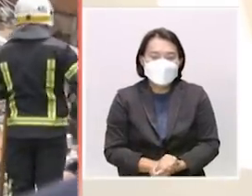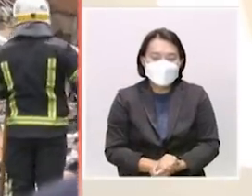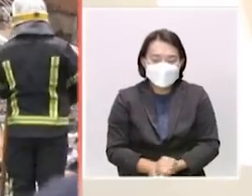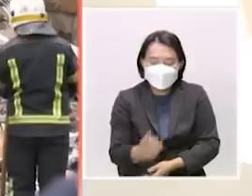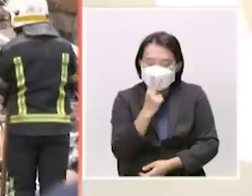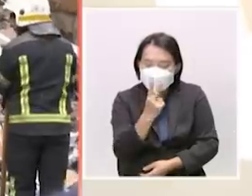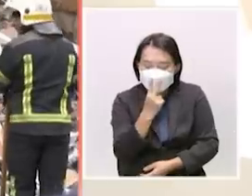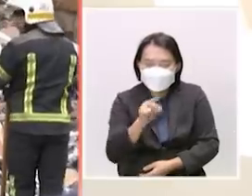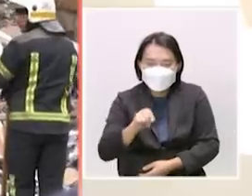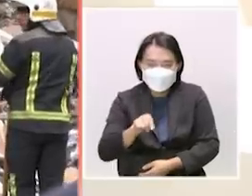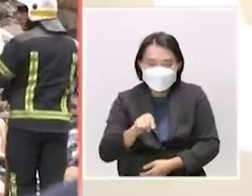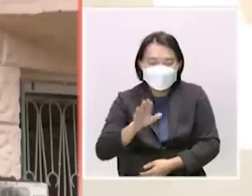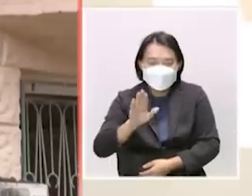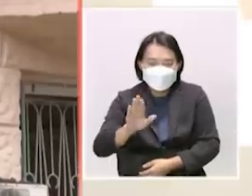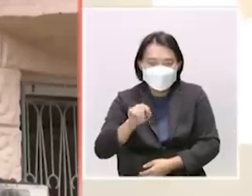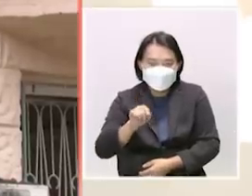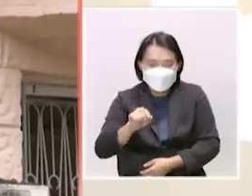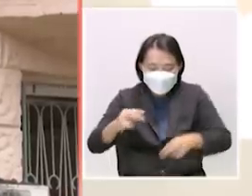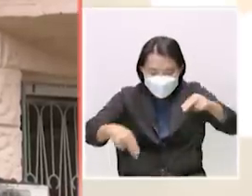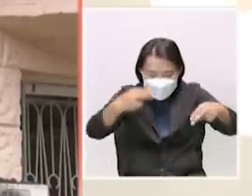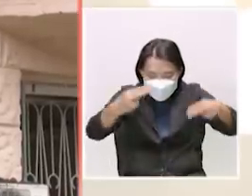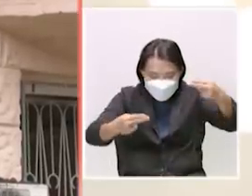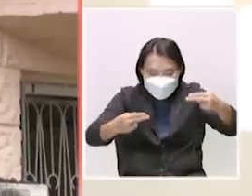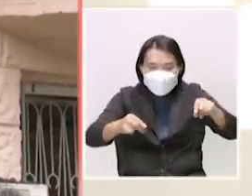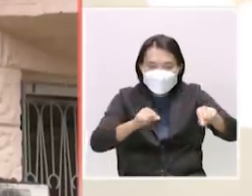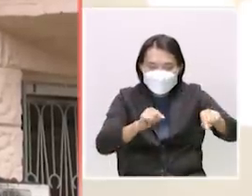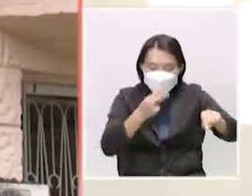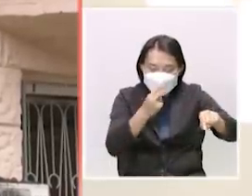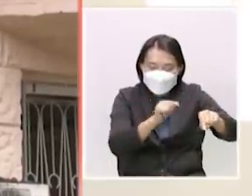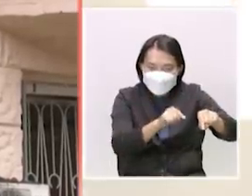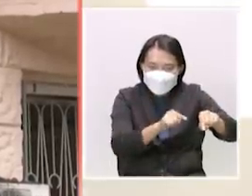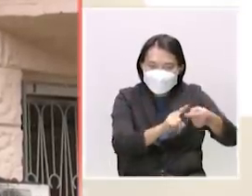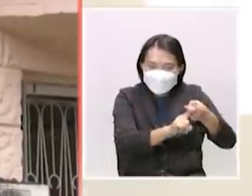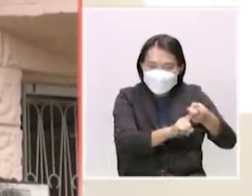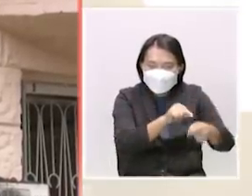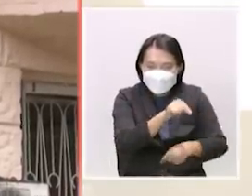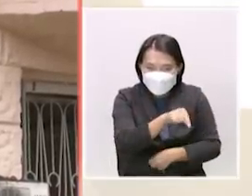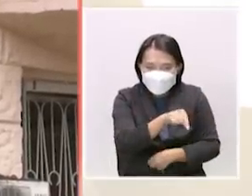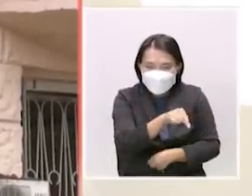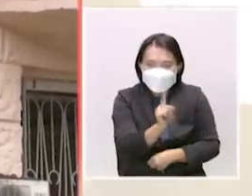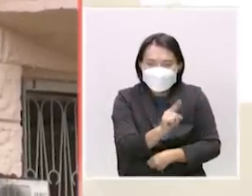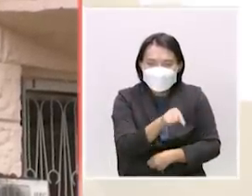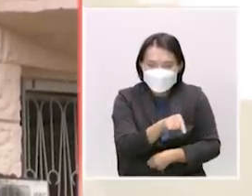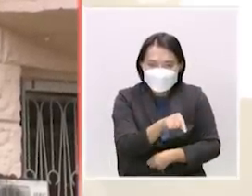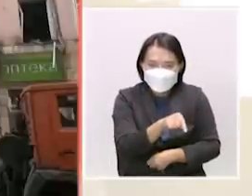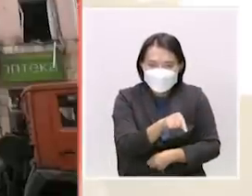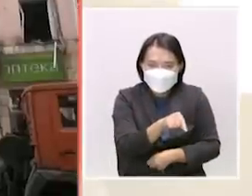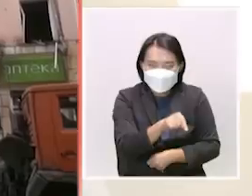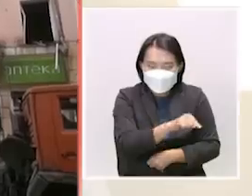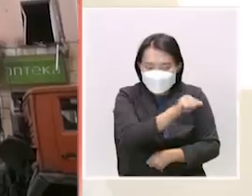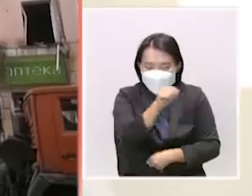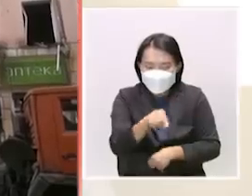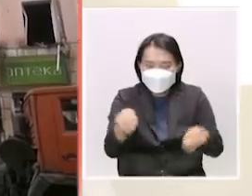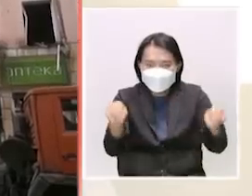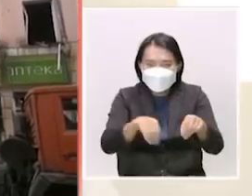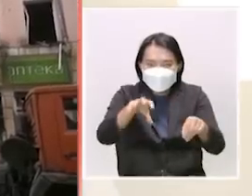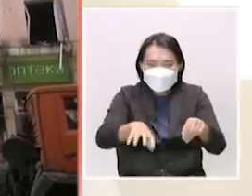เราต้จบตามองสถานการณในสนามรบเป็หักวาทางรักษีเขาจะคืบหน้า เขาจะไปชิดมึงห